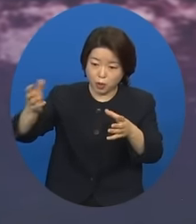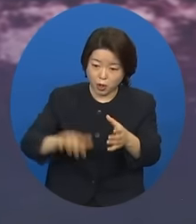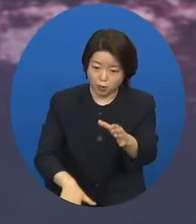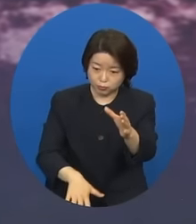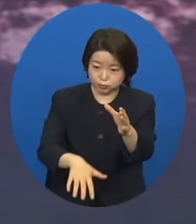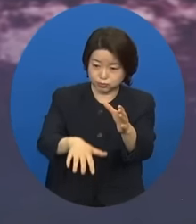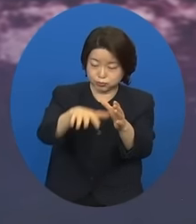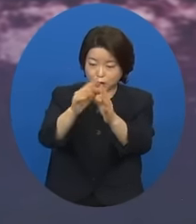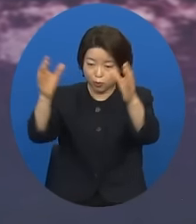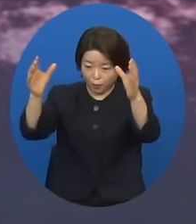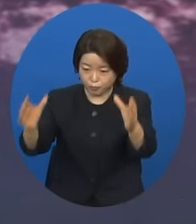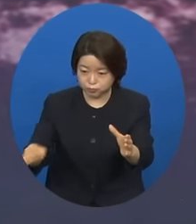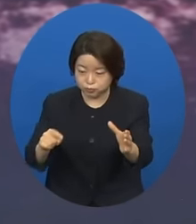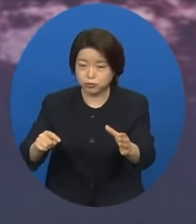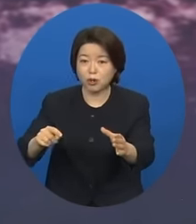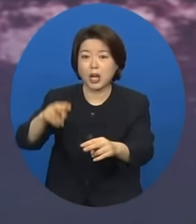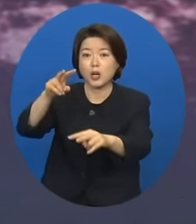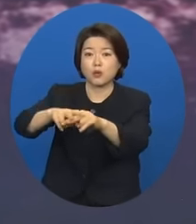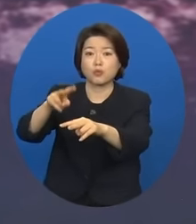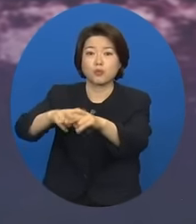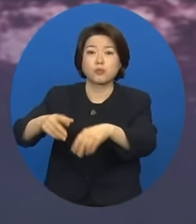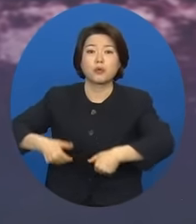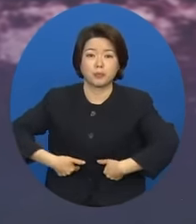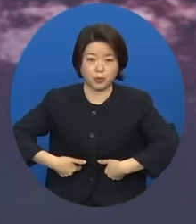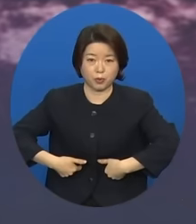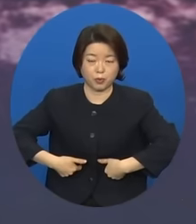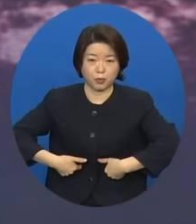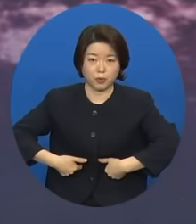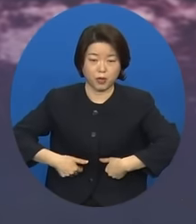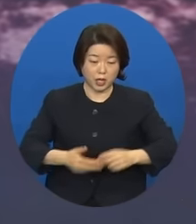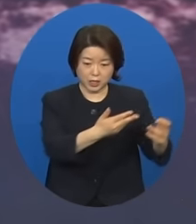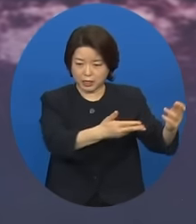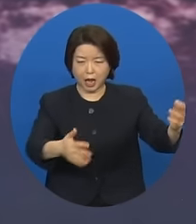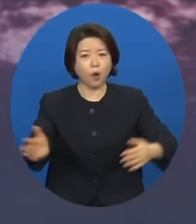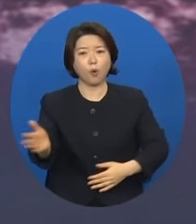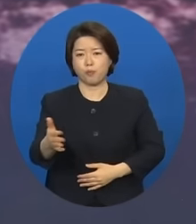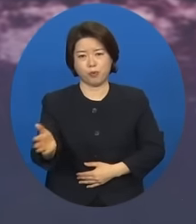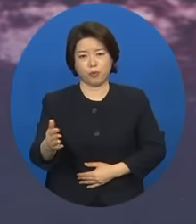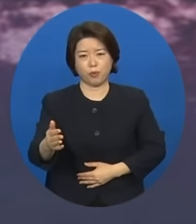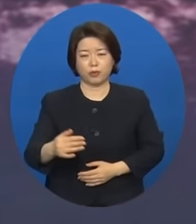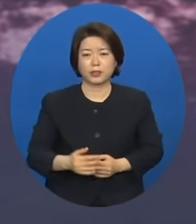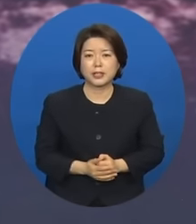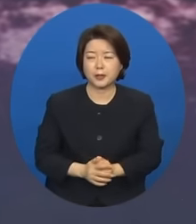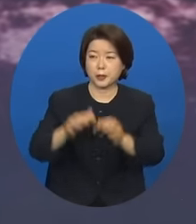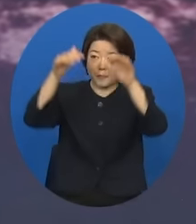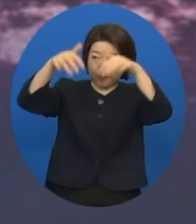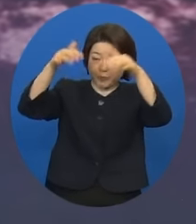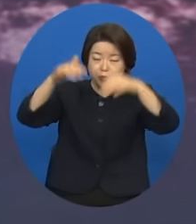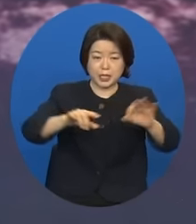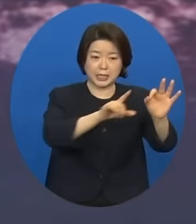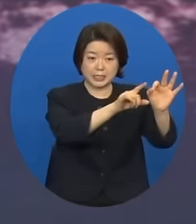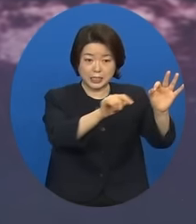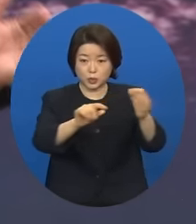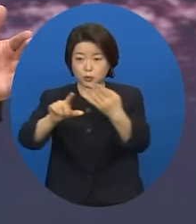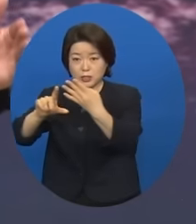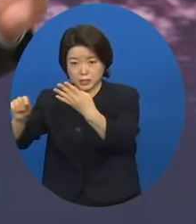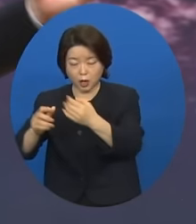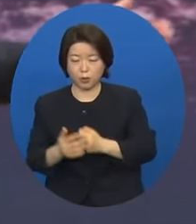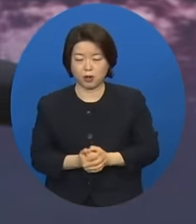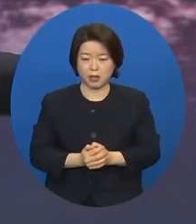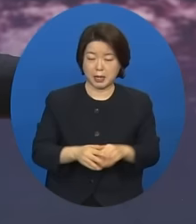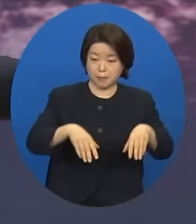많지가 않아요 강한 더덕 운다는 없 거의 없습니다 그니까이 우기가 10월에서 4월 그다음에 건기가